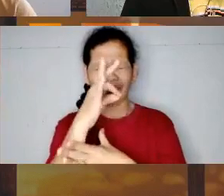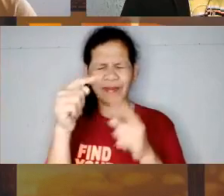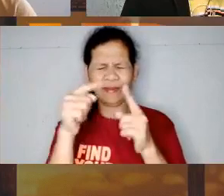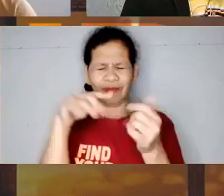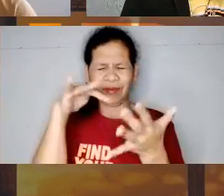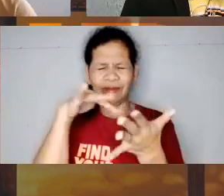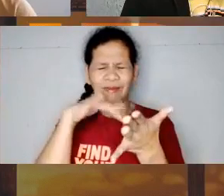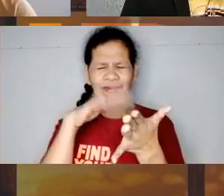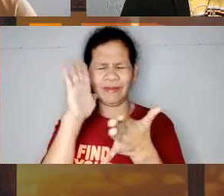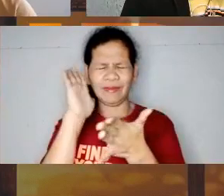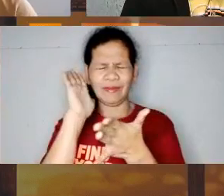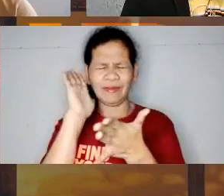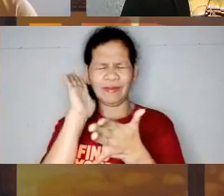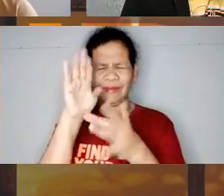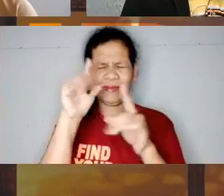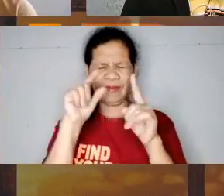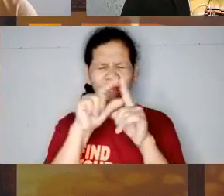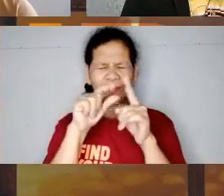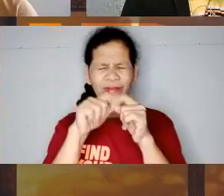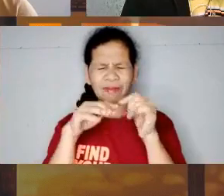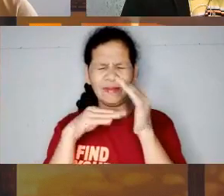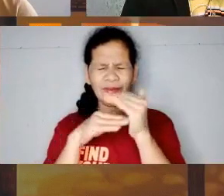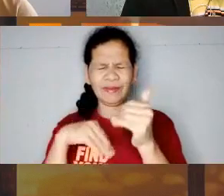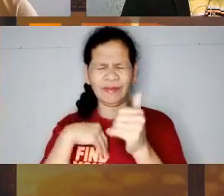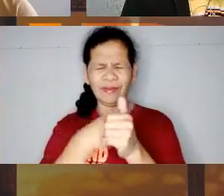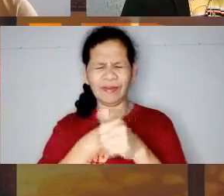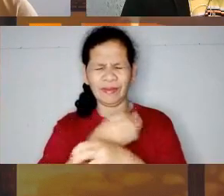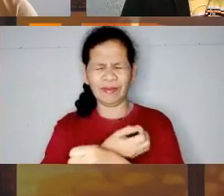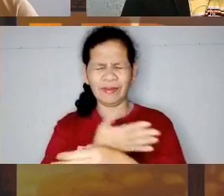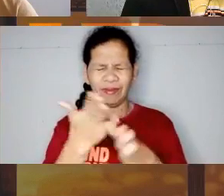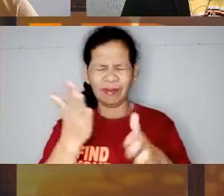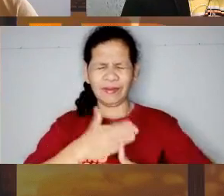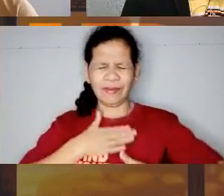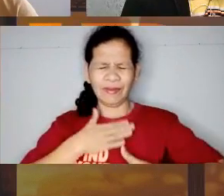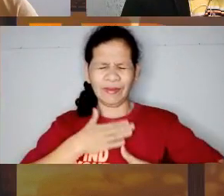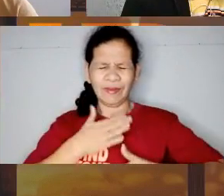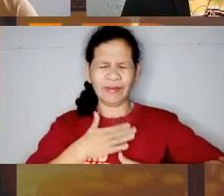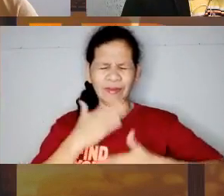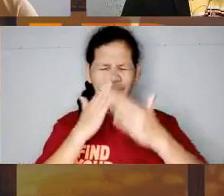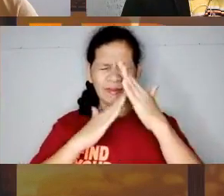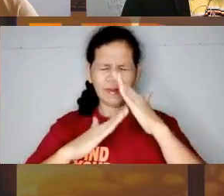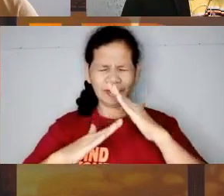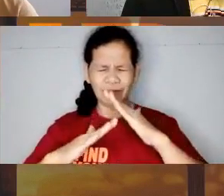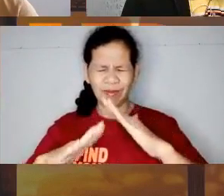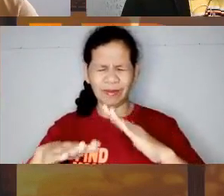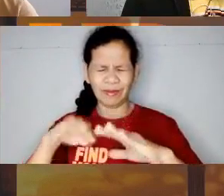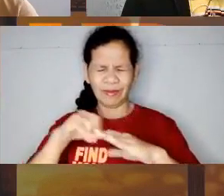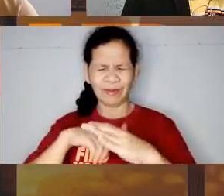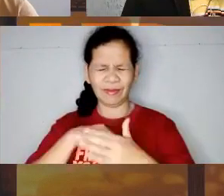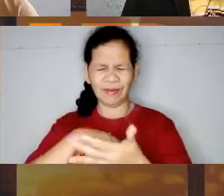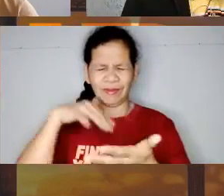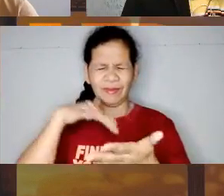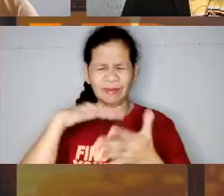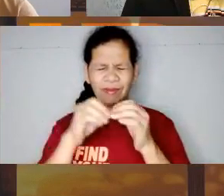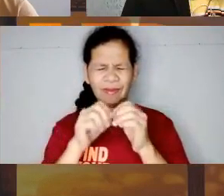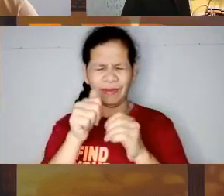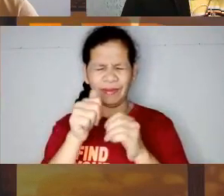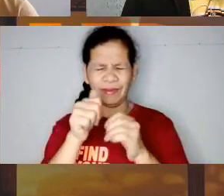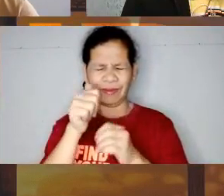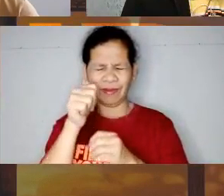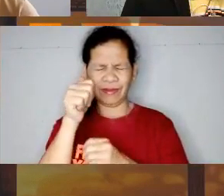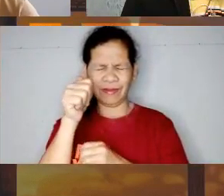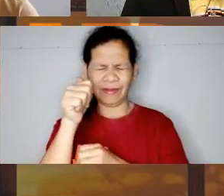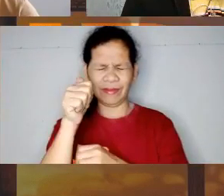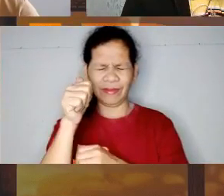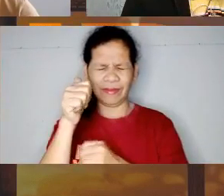kayo magpahayag sa buhay namin ng kagalakan at kapayapaan ang sagsumaamin sa aming pag-aaral, higit sa lahat na guide